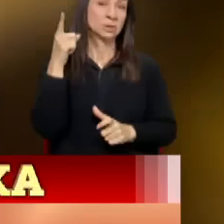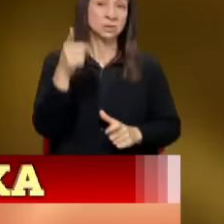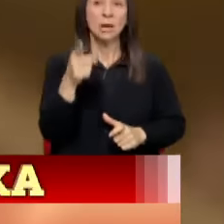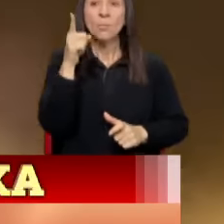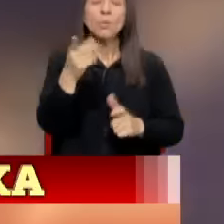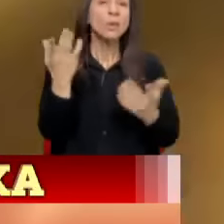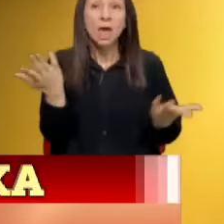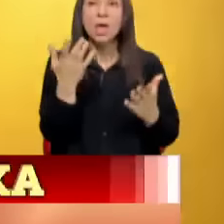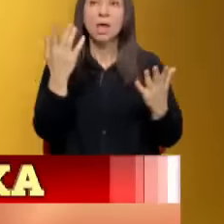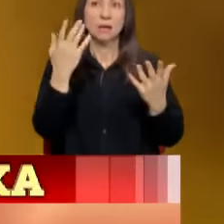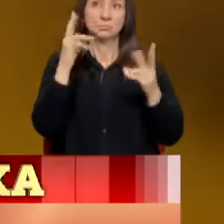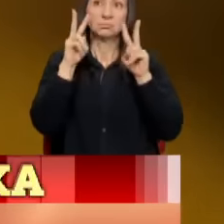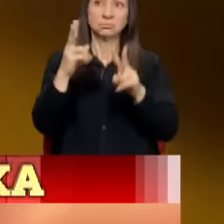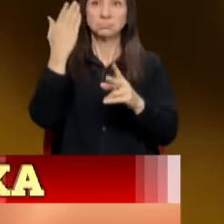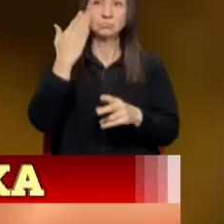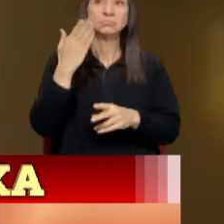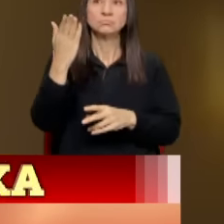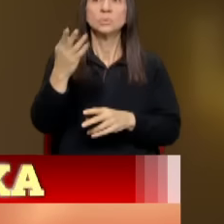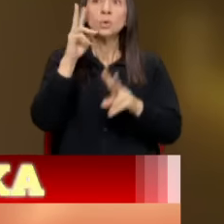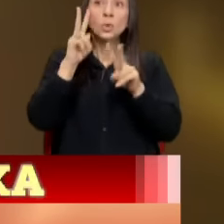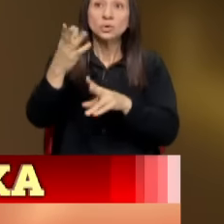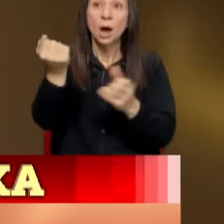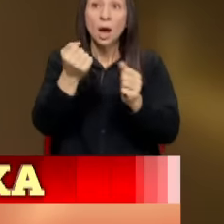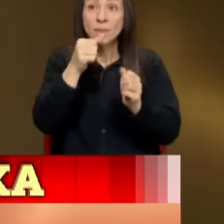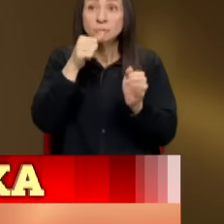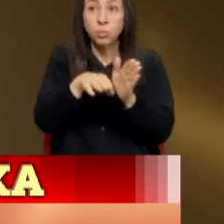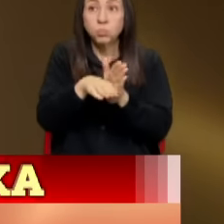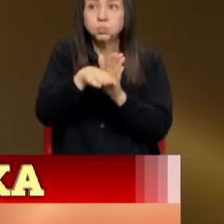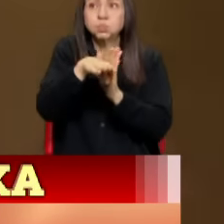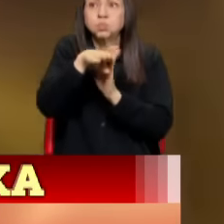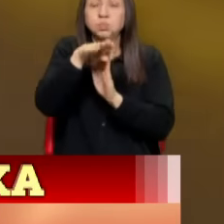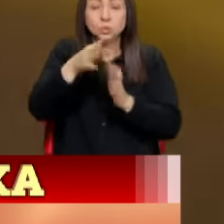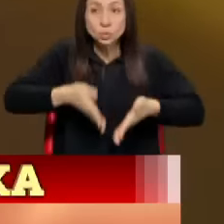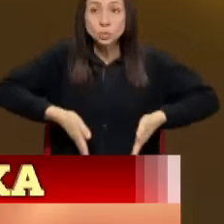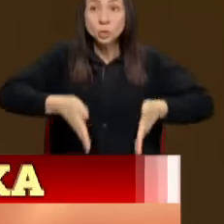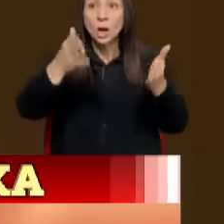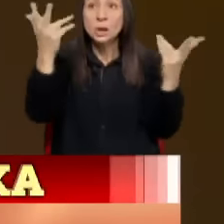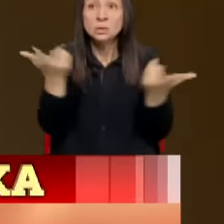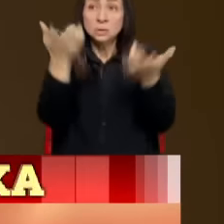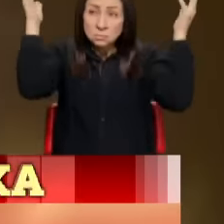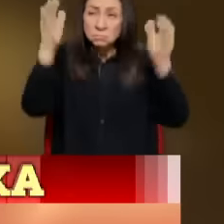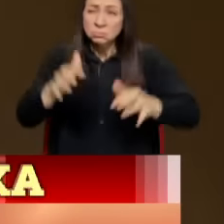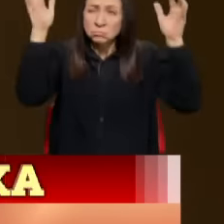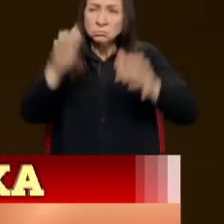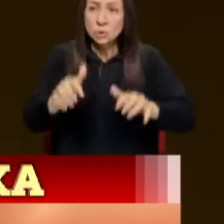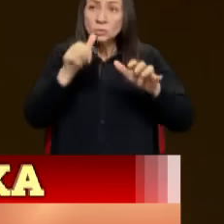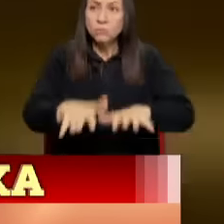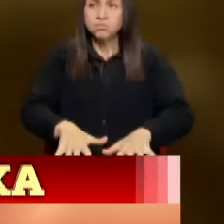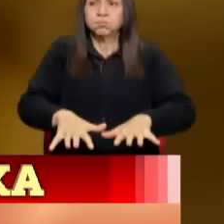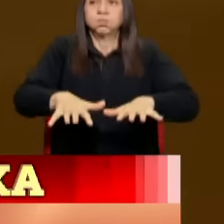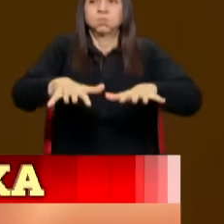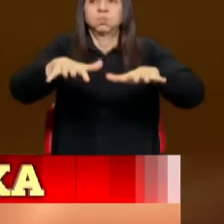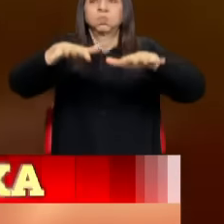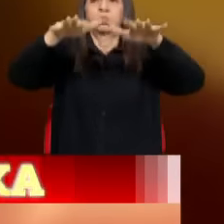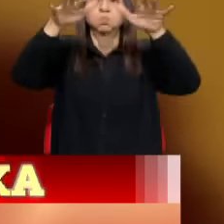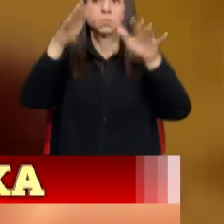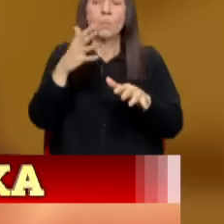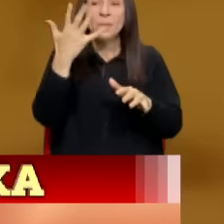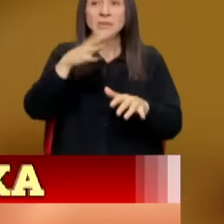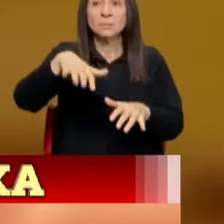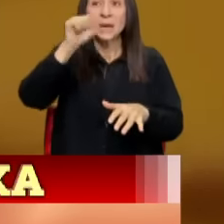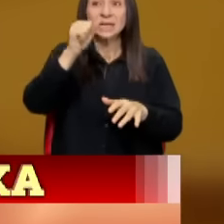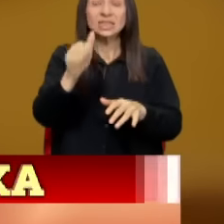bu da. Ekranlarınızda olsun, görüyorsunuz araçlar, görüyorsunuz sokaklar. Şiddetli yağış nedeniyle Antalya'da 5